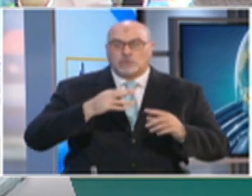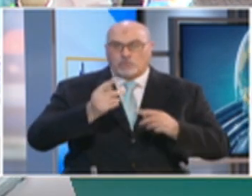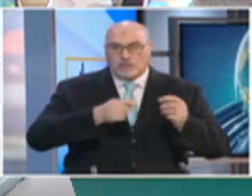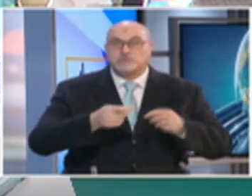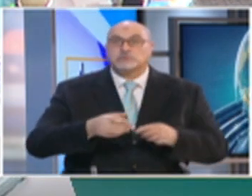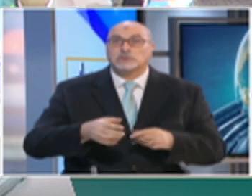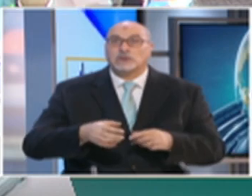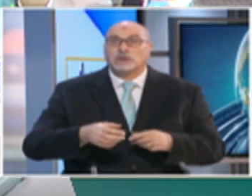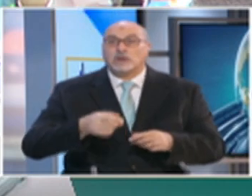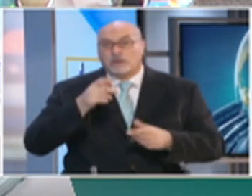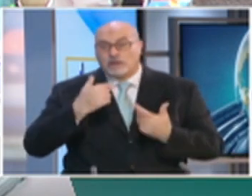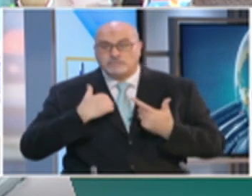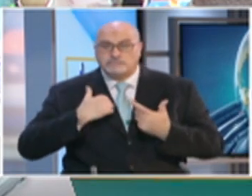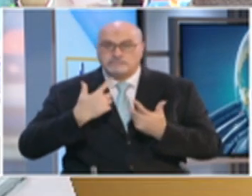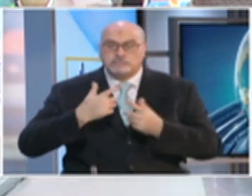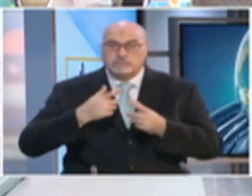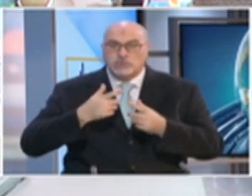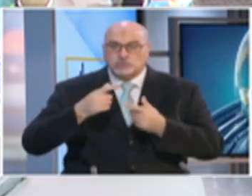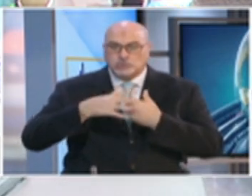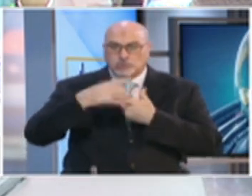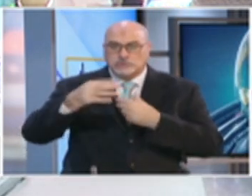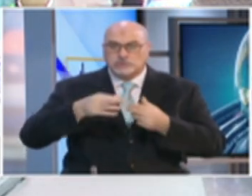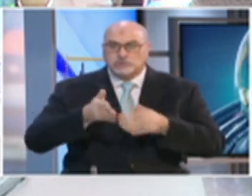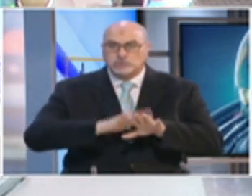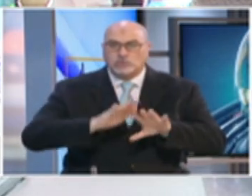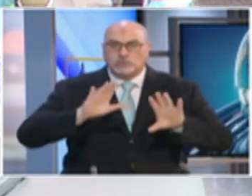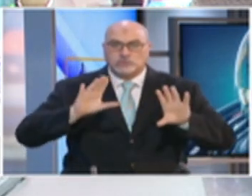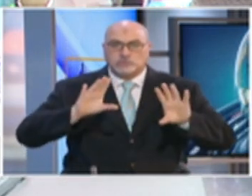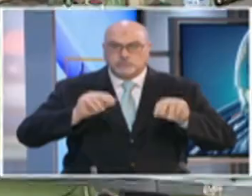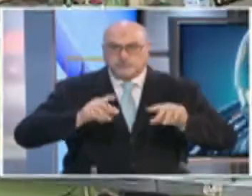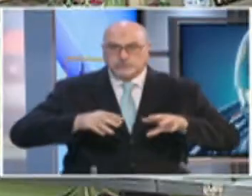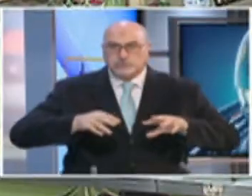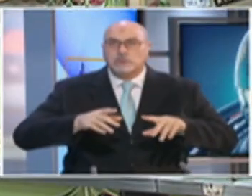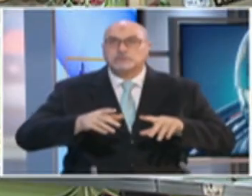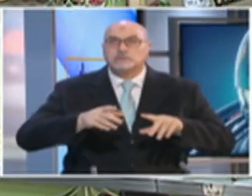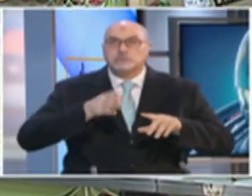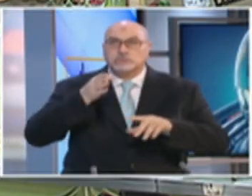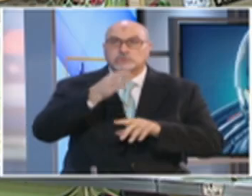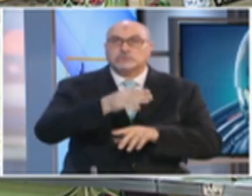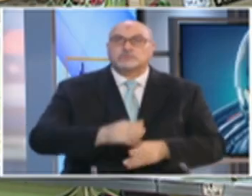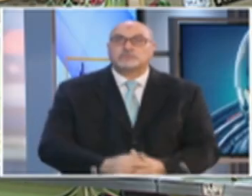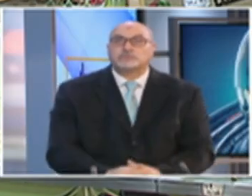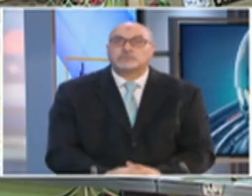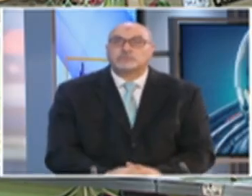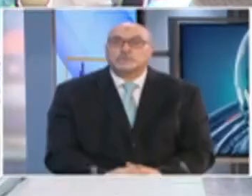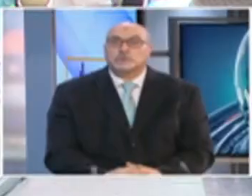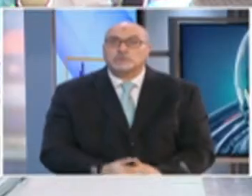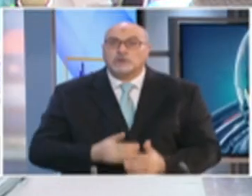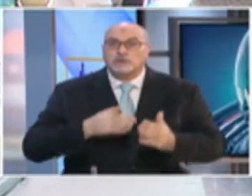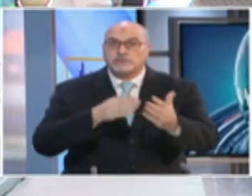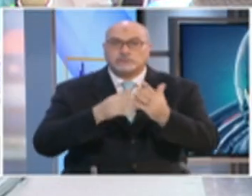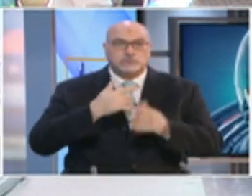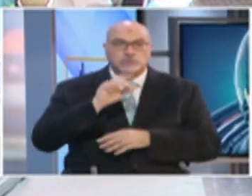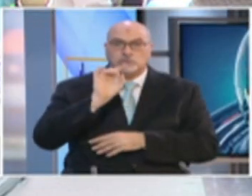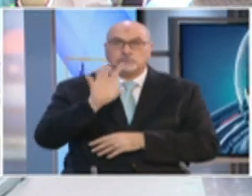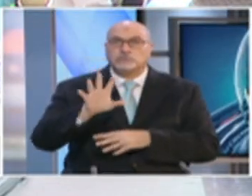ربما نلقاو كما احنا نقولوا المواد اللي واسعه الاستهلاك تكون مخزنه لرصد اي